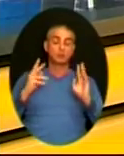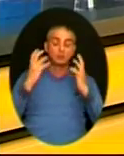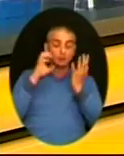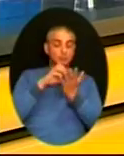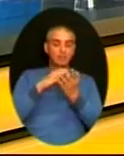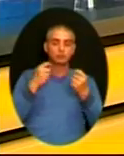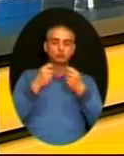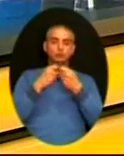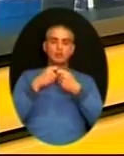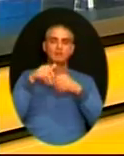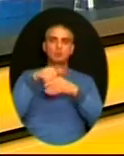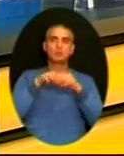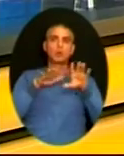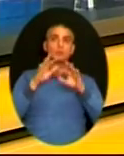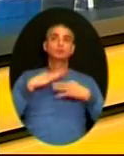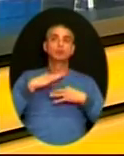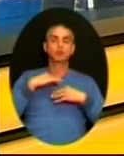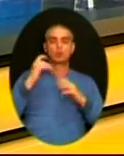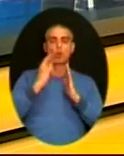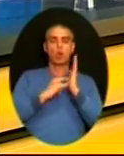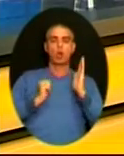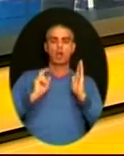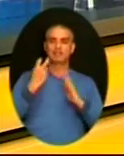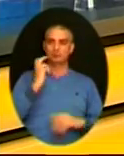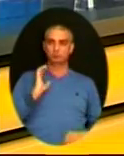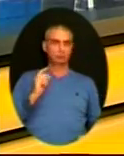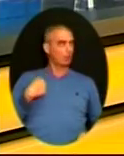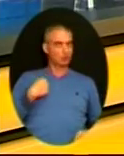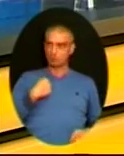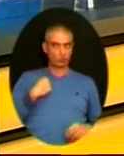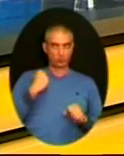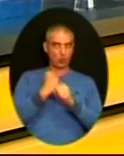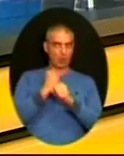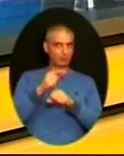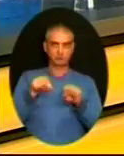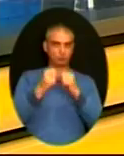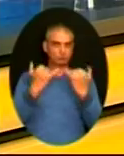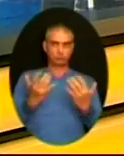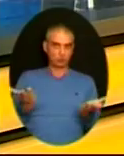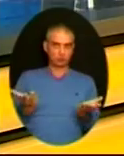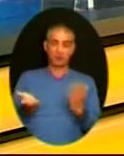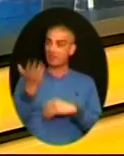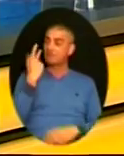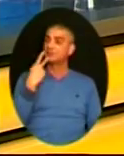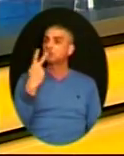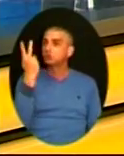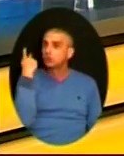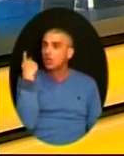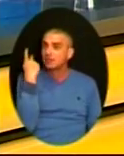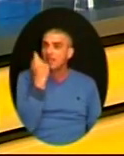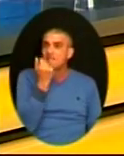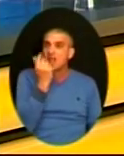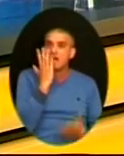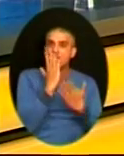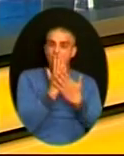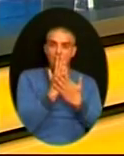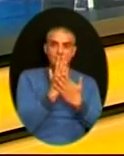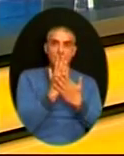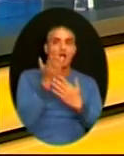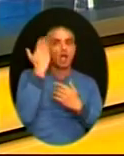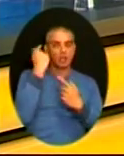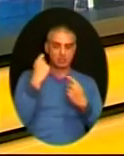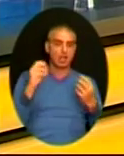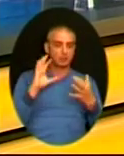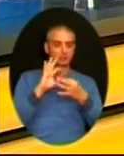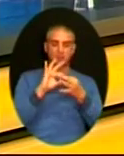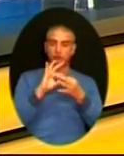ליבת השותפות בממשלה אצלנו זה חוק הגיוס. אנחנו לא יצרנו את זה עכשיו, הרי לפני שנתיים ורבע כבר, אז היה